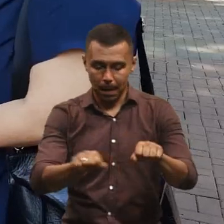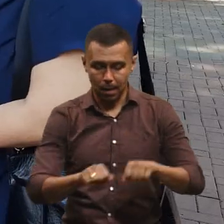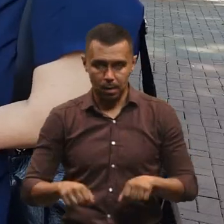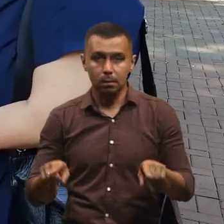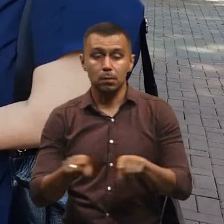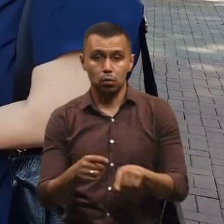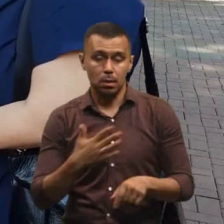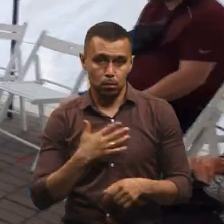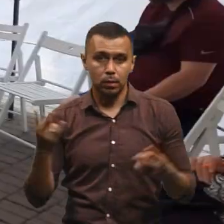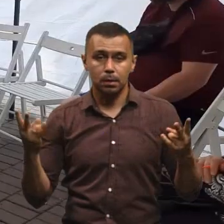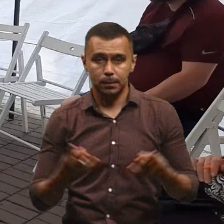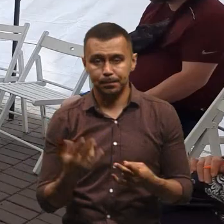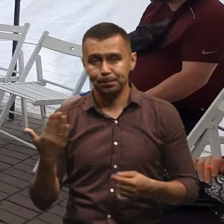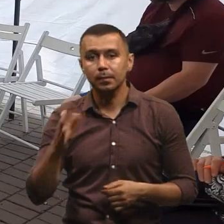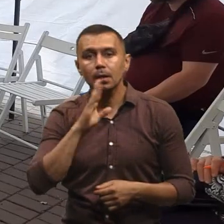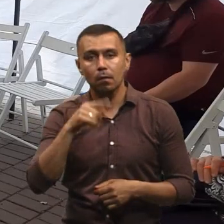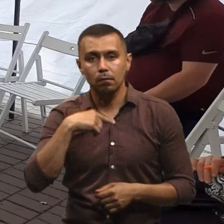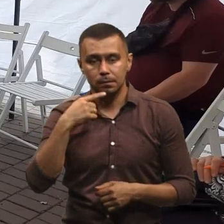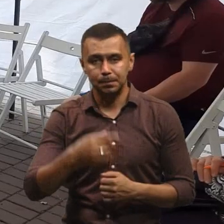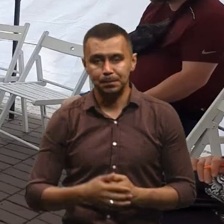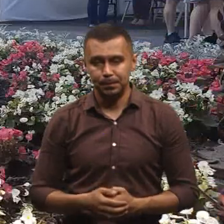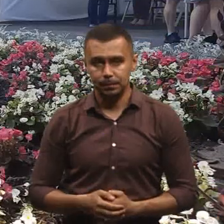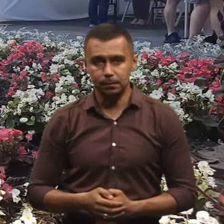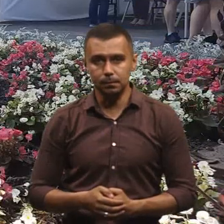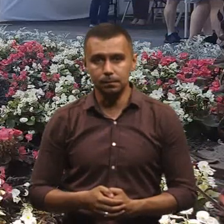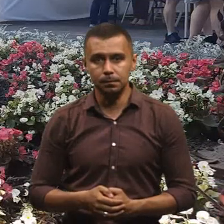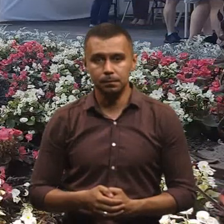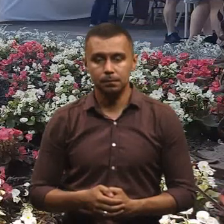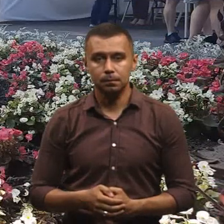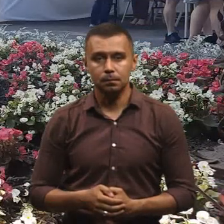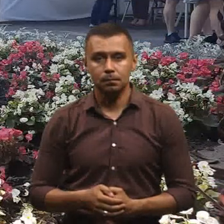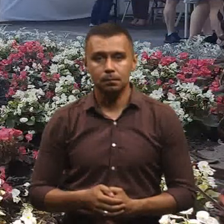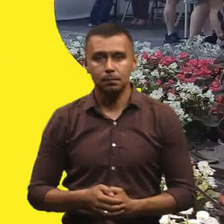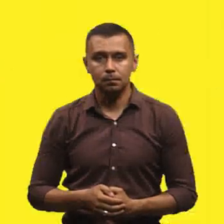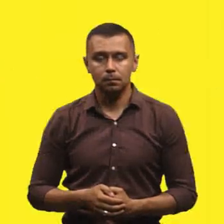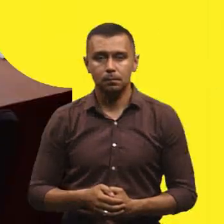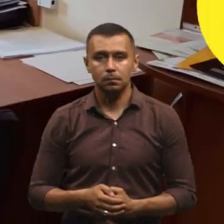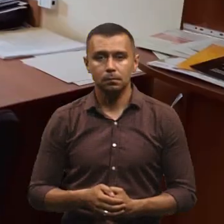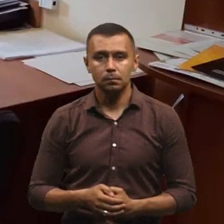також нам потрібні Наталія паляниця Оксана євтухова суспільні новини Хмельницький